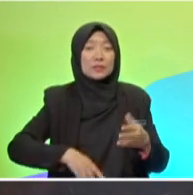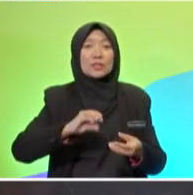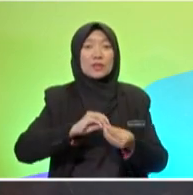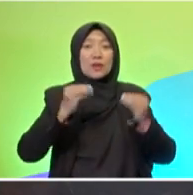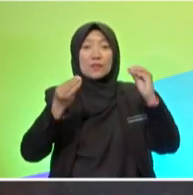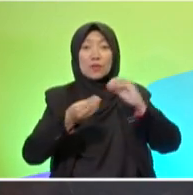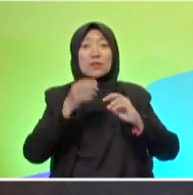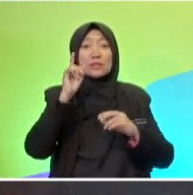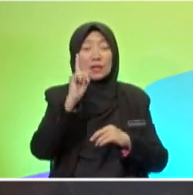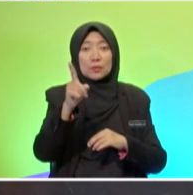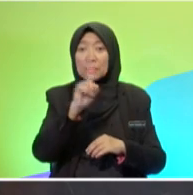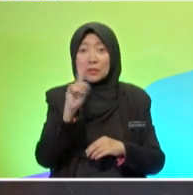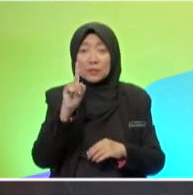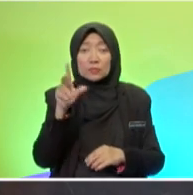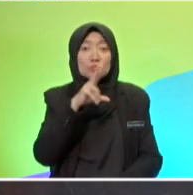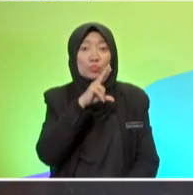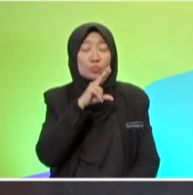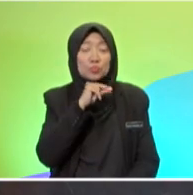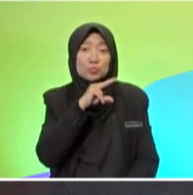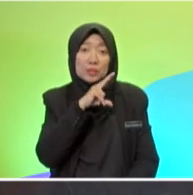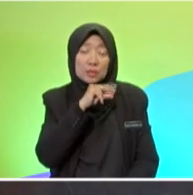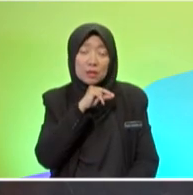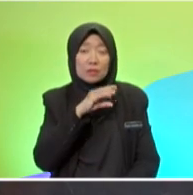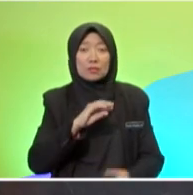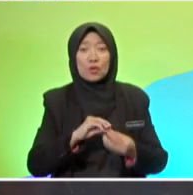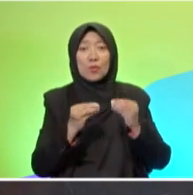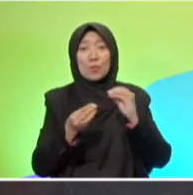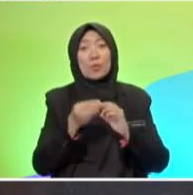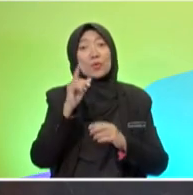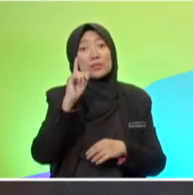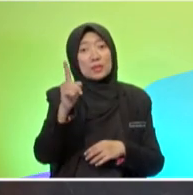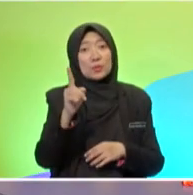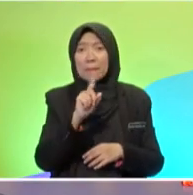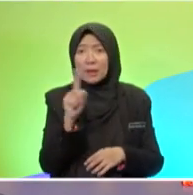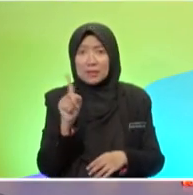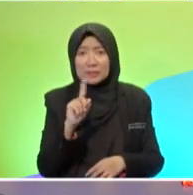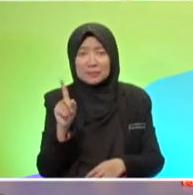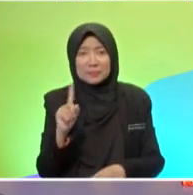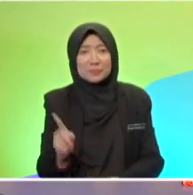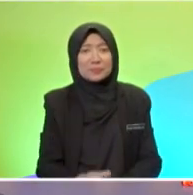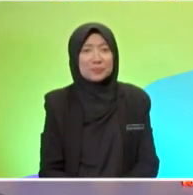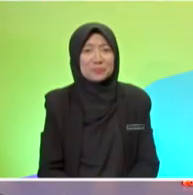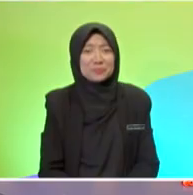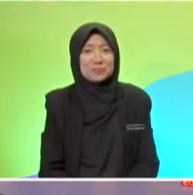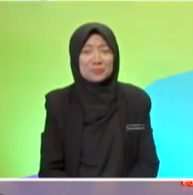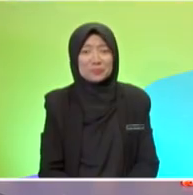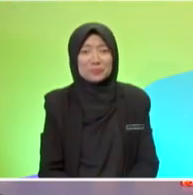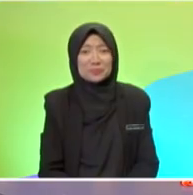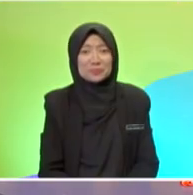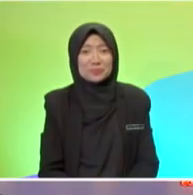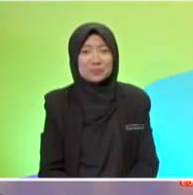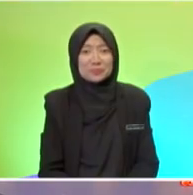Mana dia itik nombor satu? Pancing-pancing. Mana-mana. Dapat dekat sini.